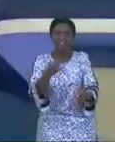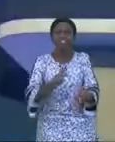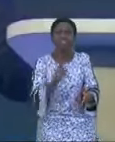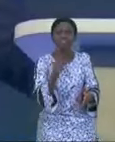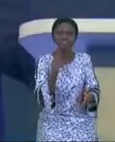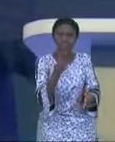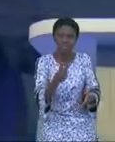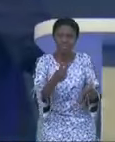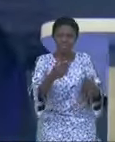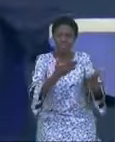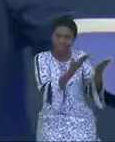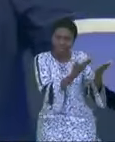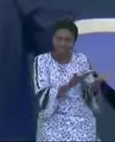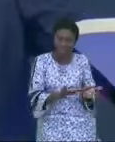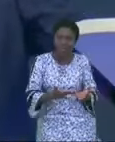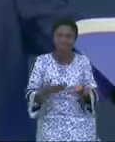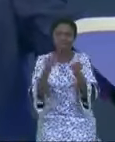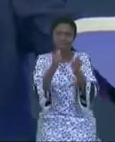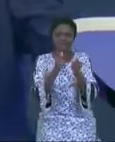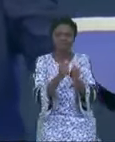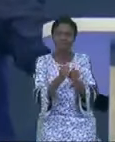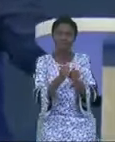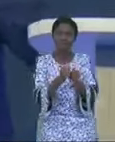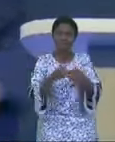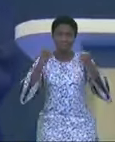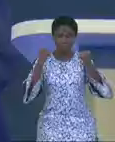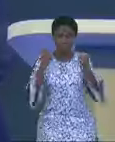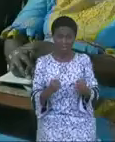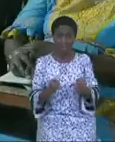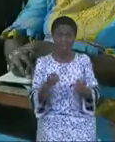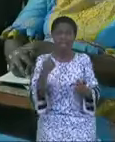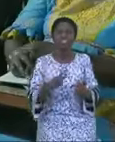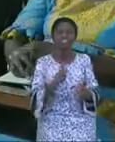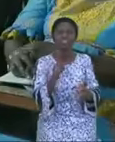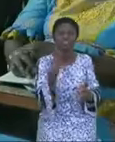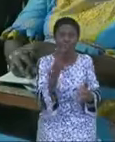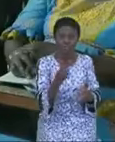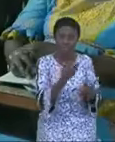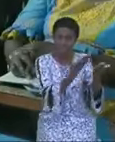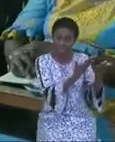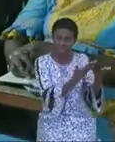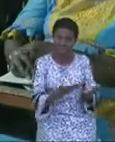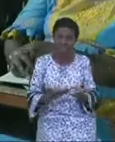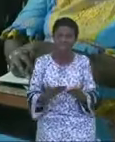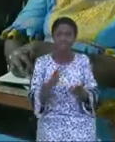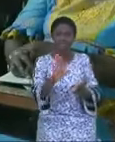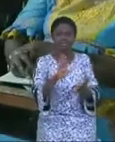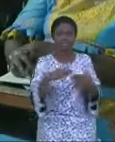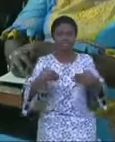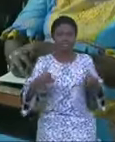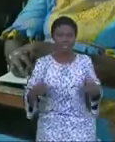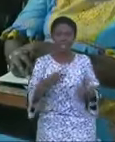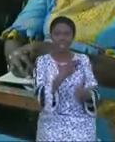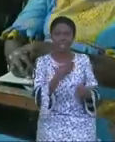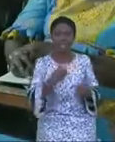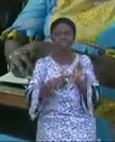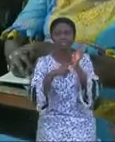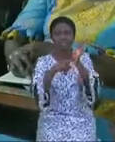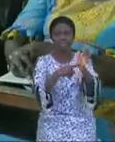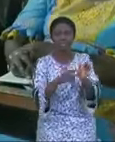a la puissance la voix porte ta guérison la voix d'éclatons